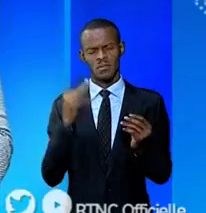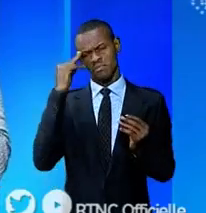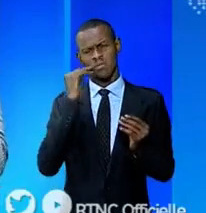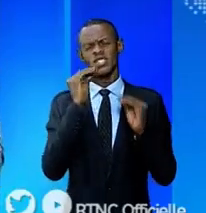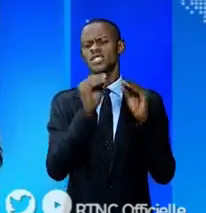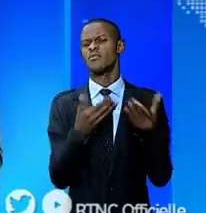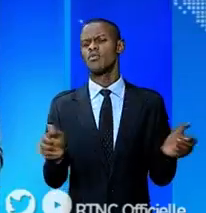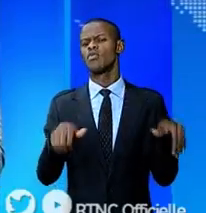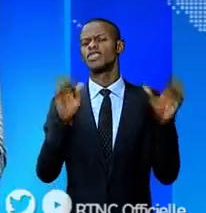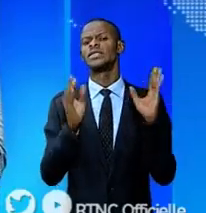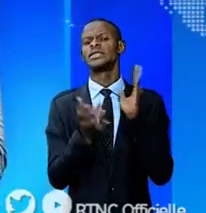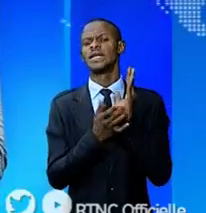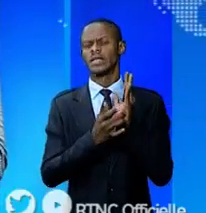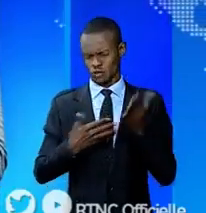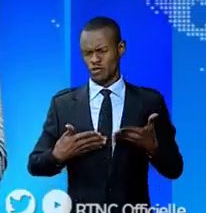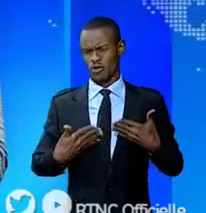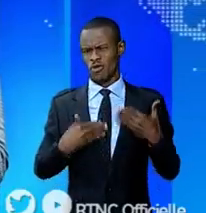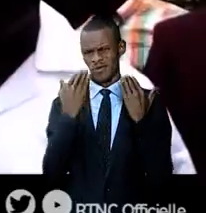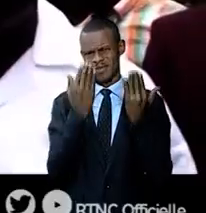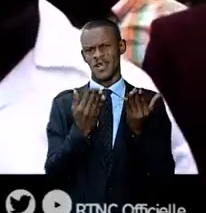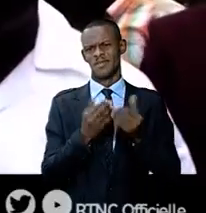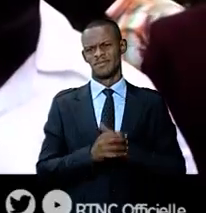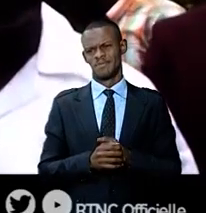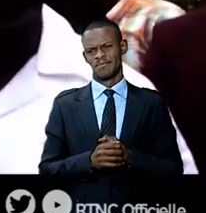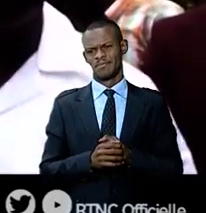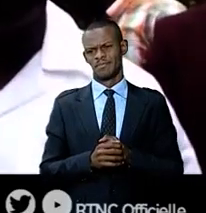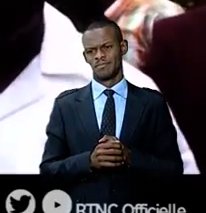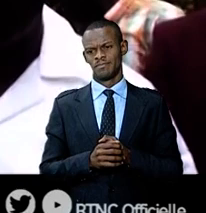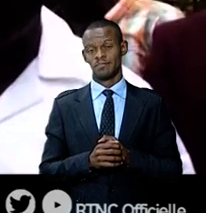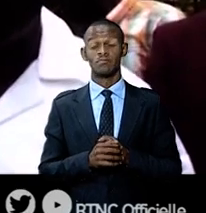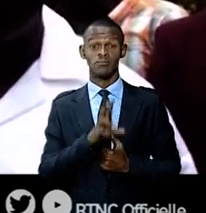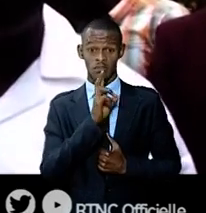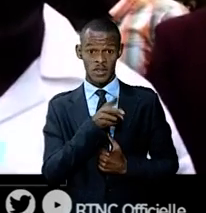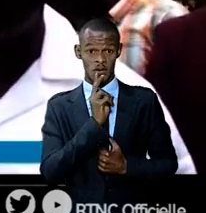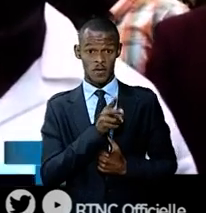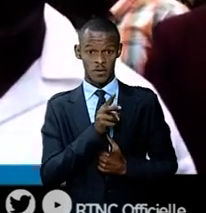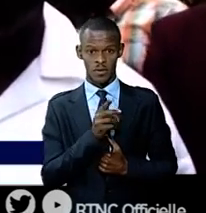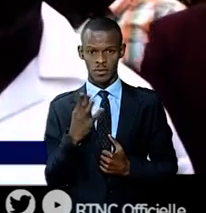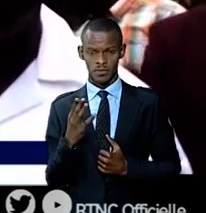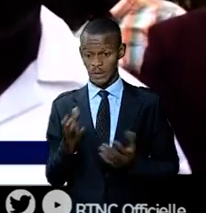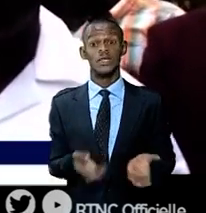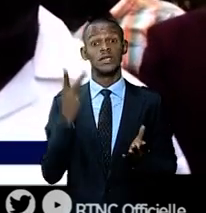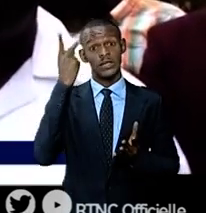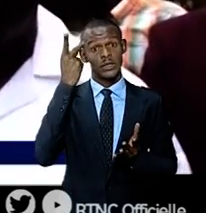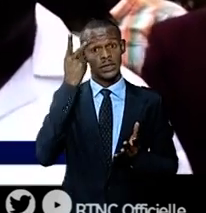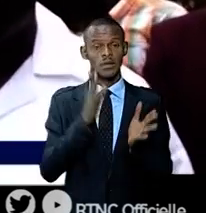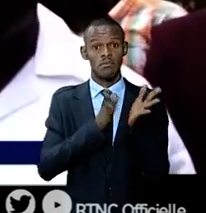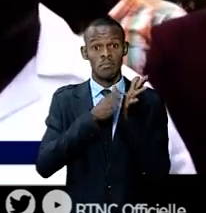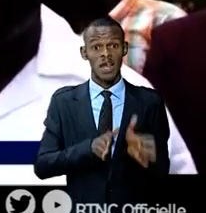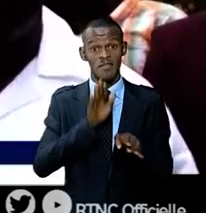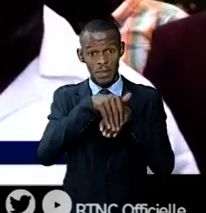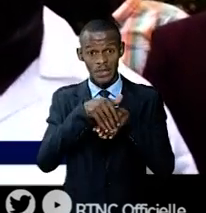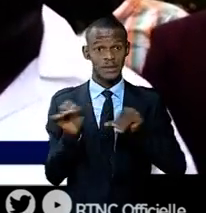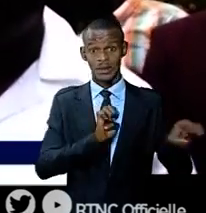primaire, secondaire et technique, Willy Bakonga. Suivez. Nous avons reçu au total 154 000